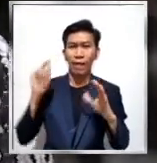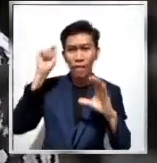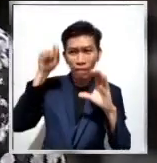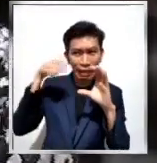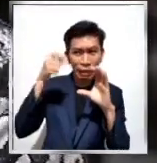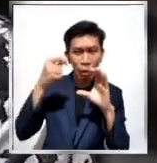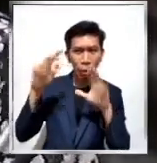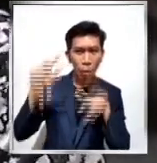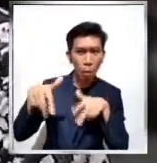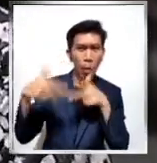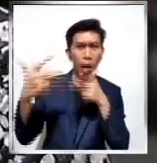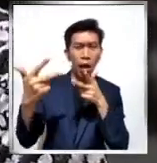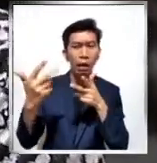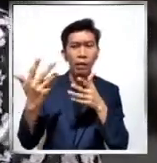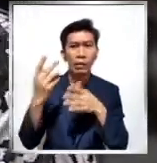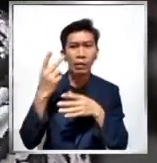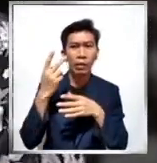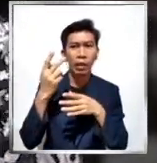mukha.